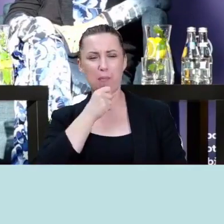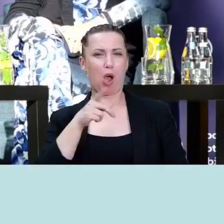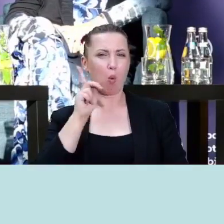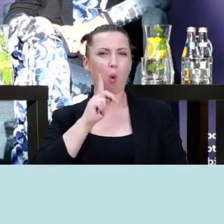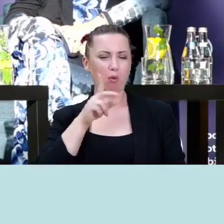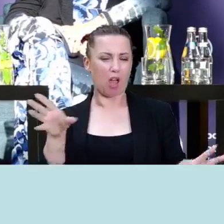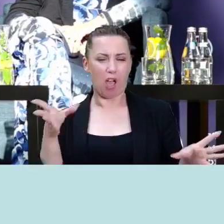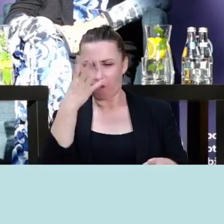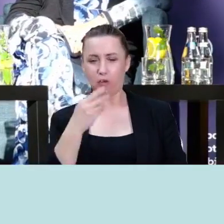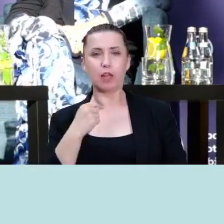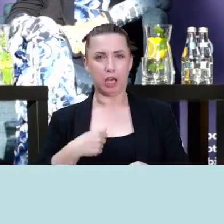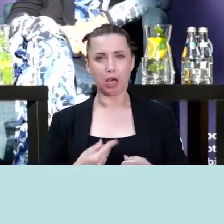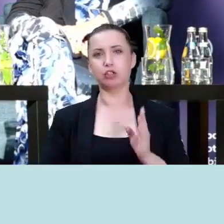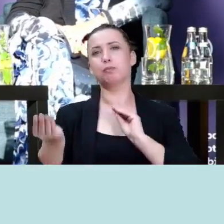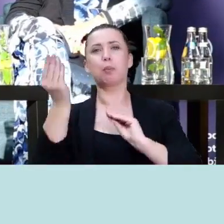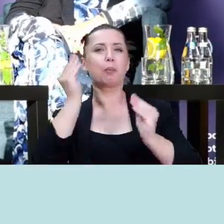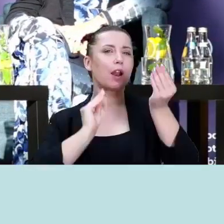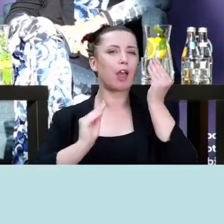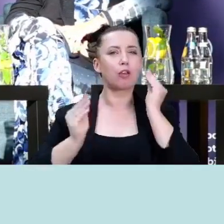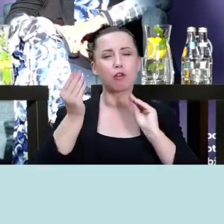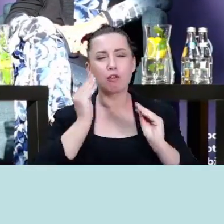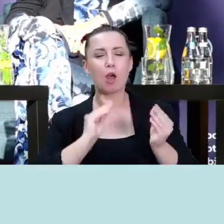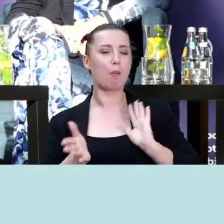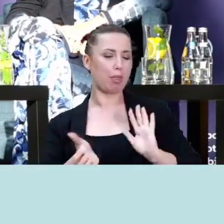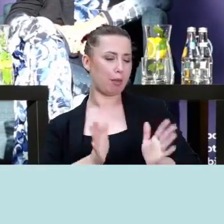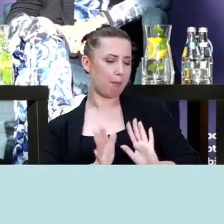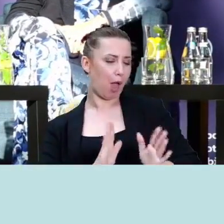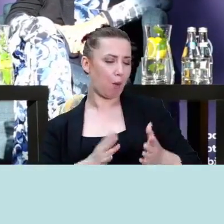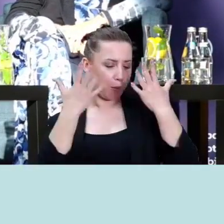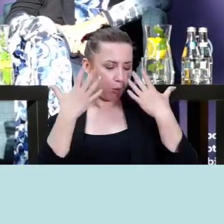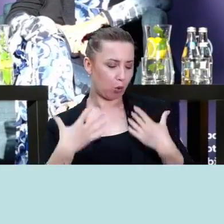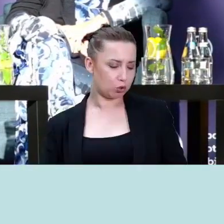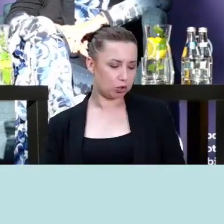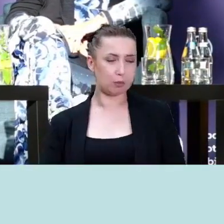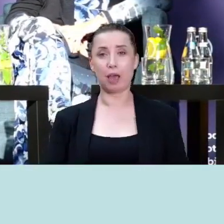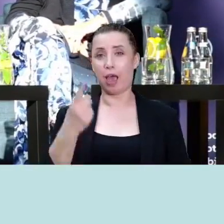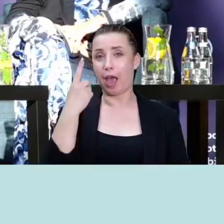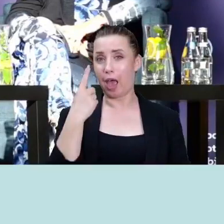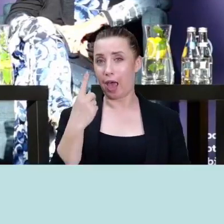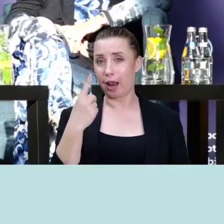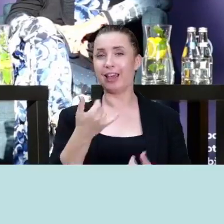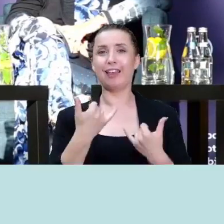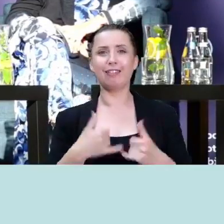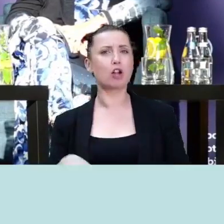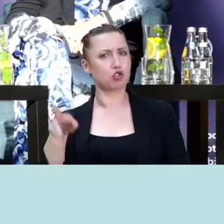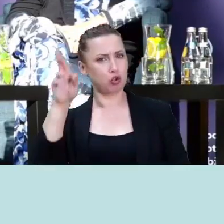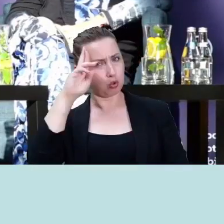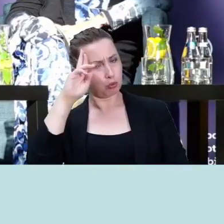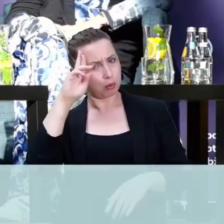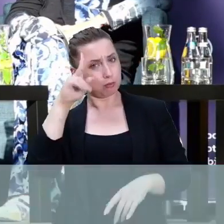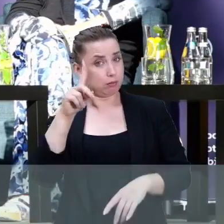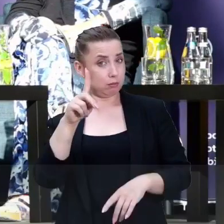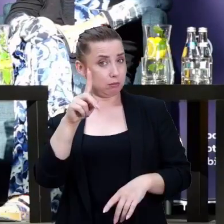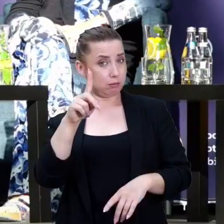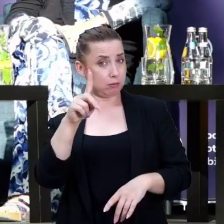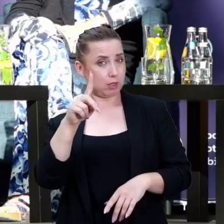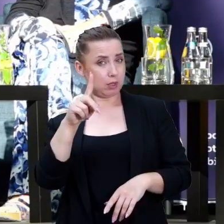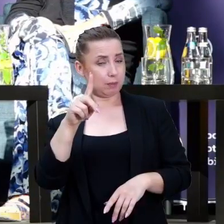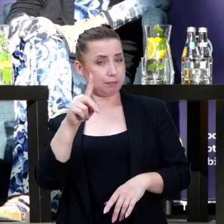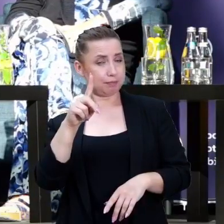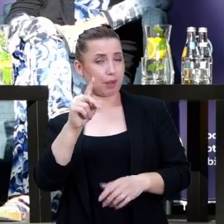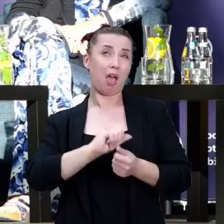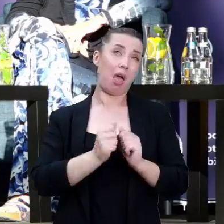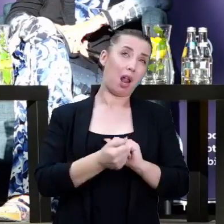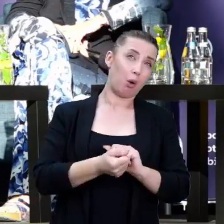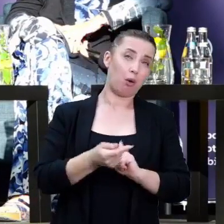też jakby pielęgnowałam swoją kobiecość zawsze w jakiś sposób, ale inaczej to rozumiejąc, a może jakby nie przyjmując